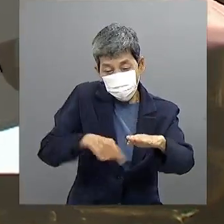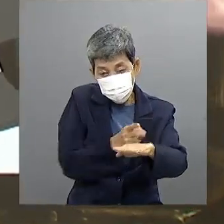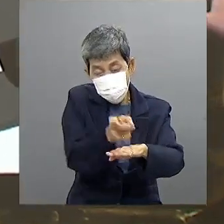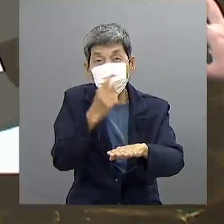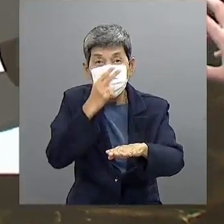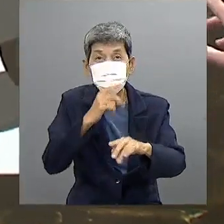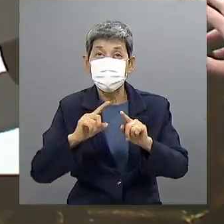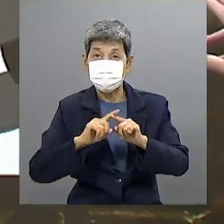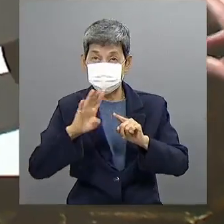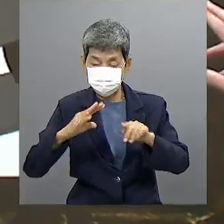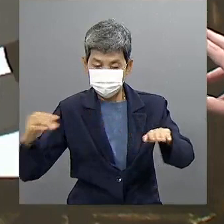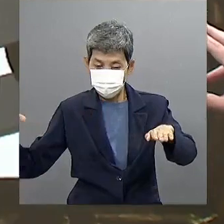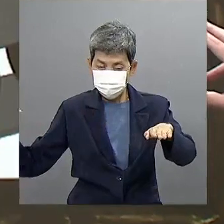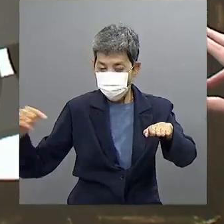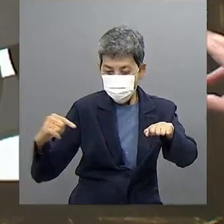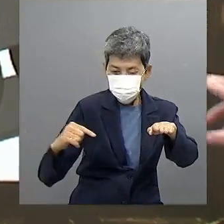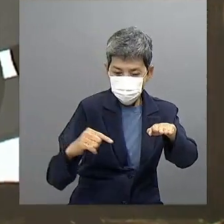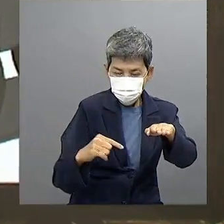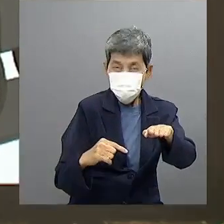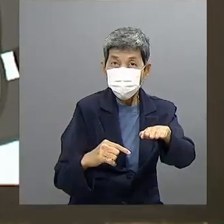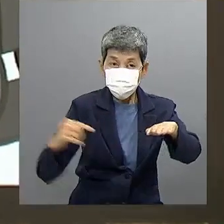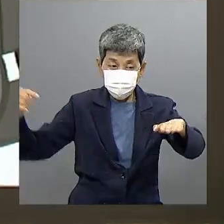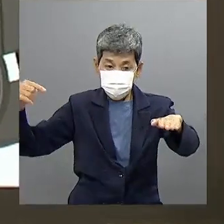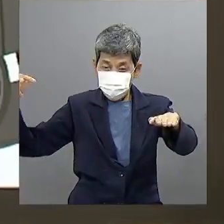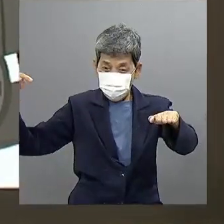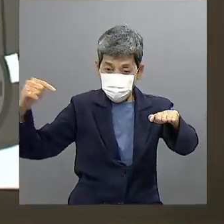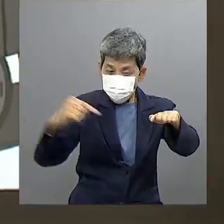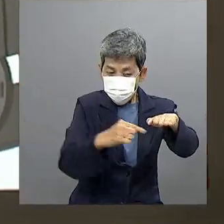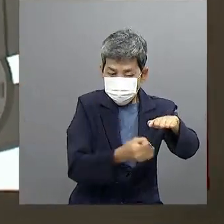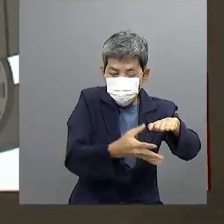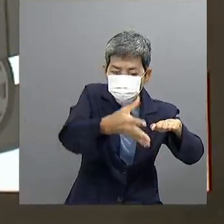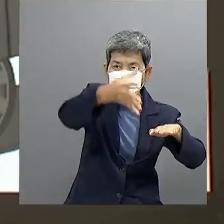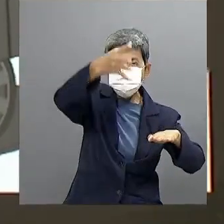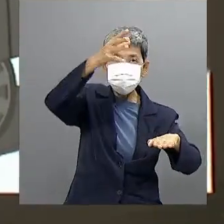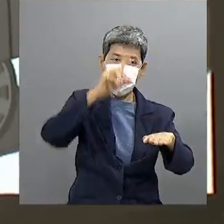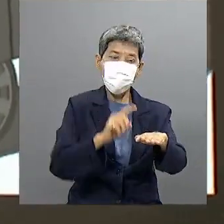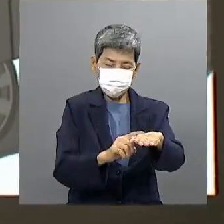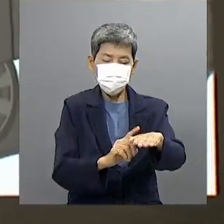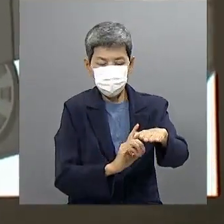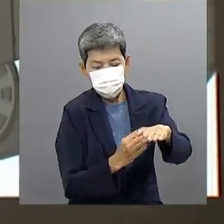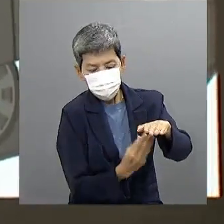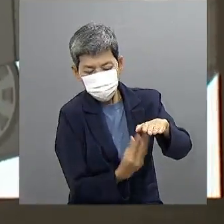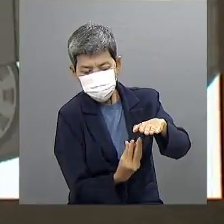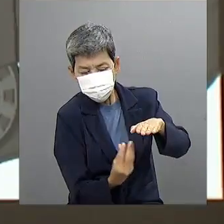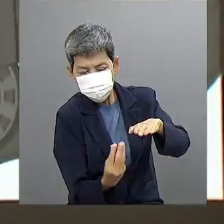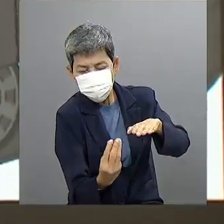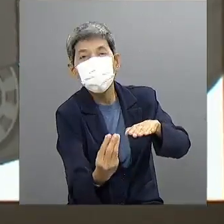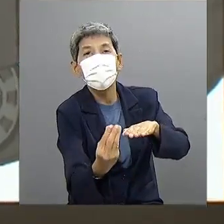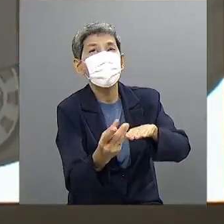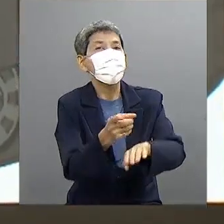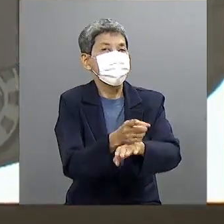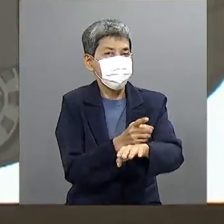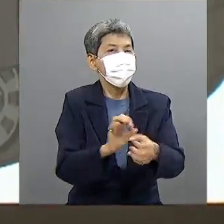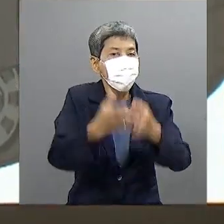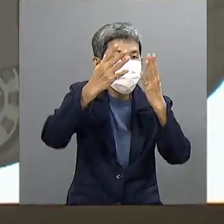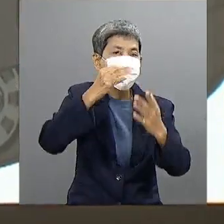ะถึงแม้จะไม่ได้โดนแบบจังๆก็อาจจะส่งผลให้เกิดการระเบิดหรือว่าไปจุดชนวนการระเบิดให้เกิดขึ้นเป็นลูกโซ่ตาม